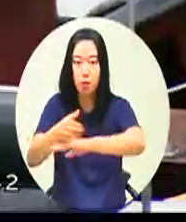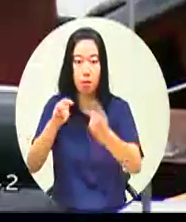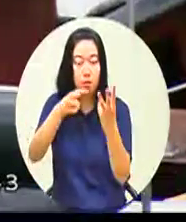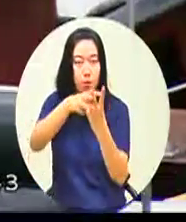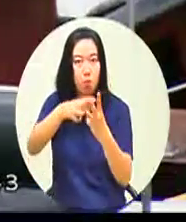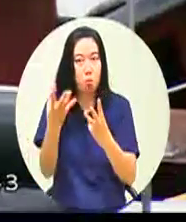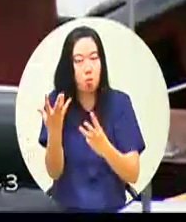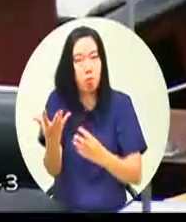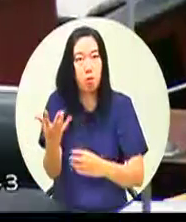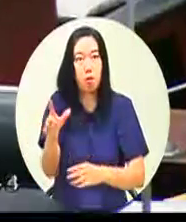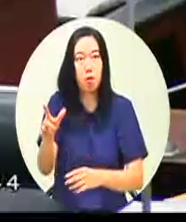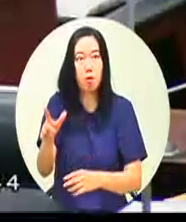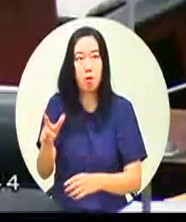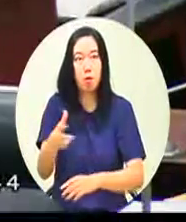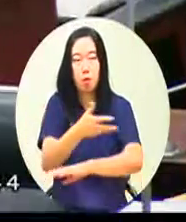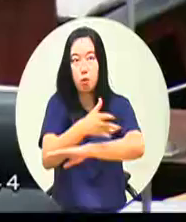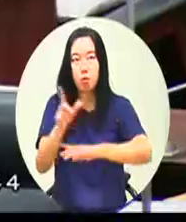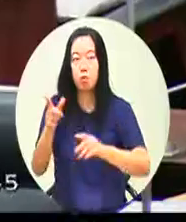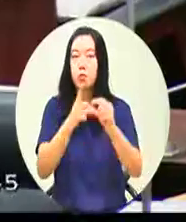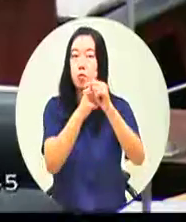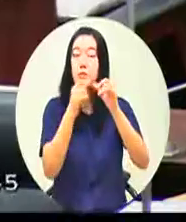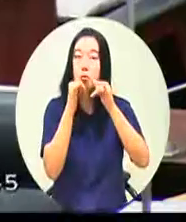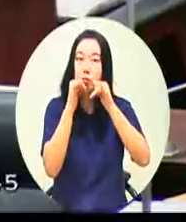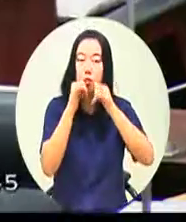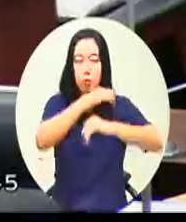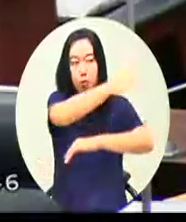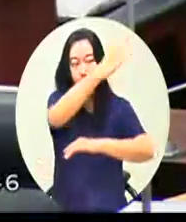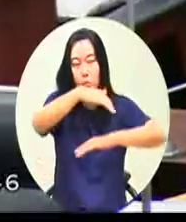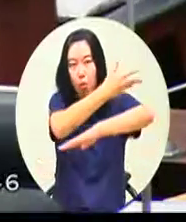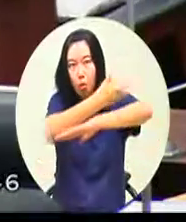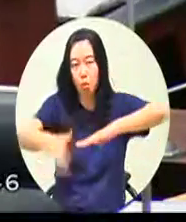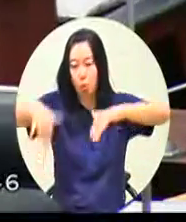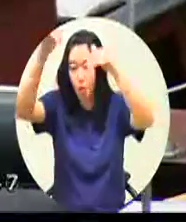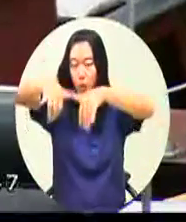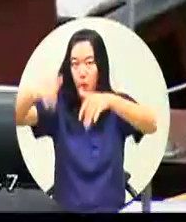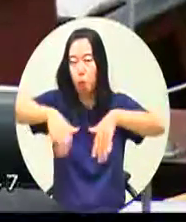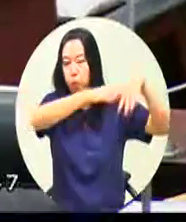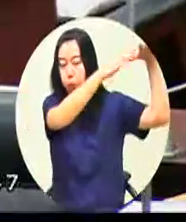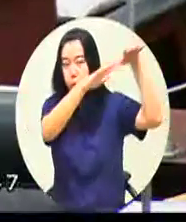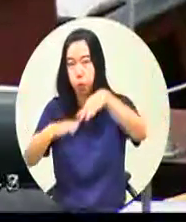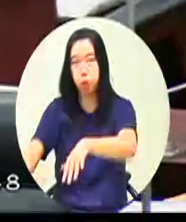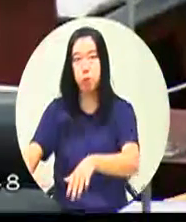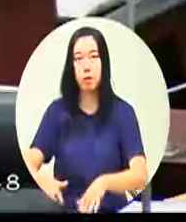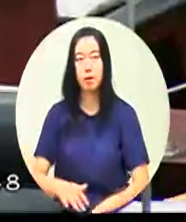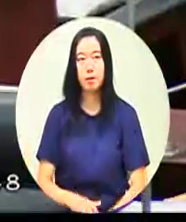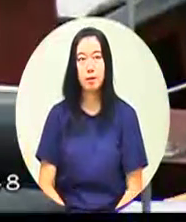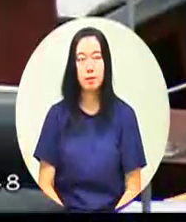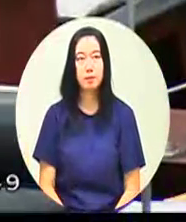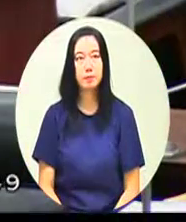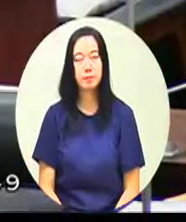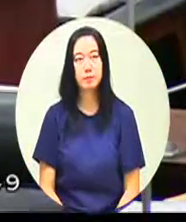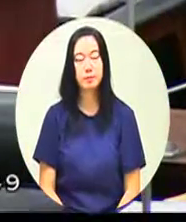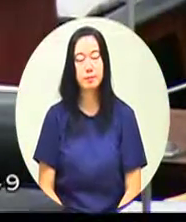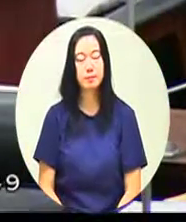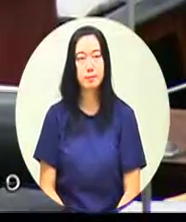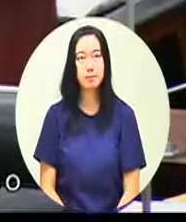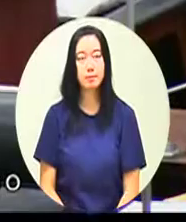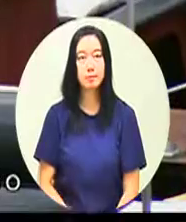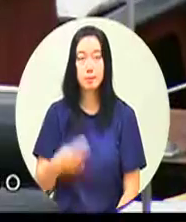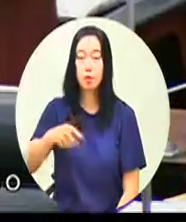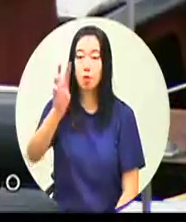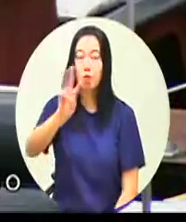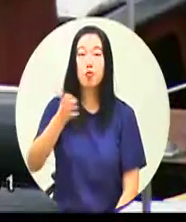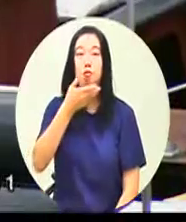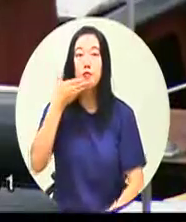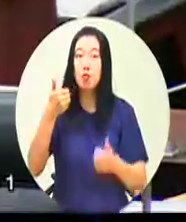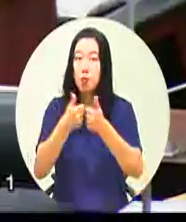部分是讲中寮山遐落个规个洪水，佮有安尼个迄个水利会因